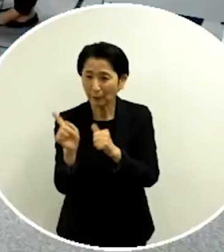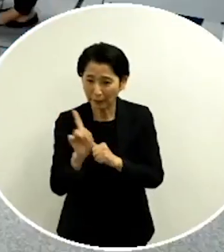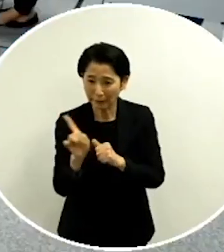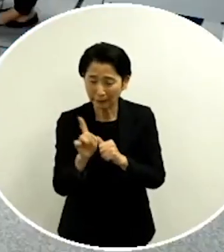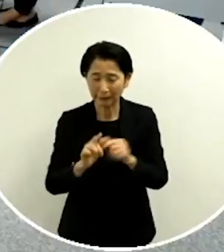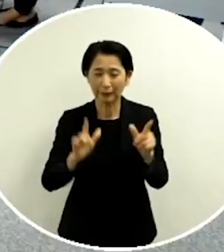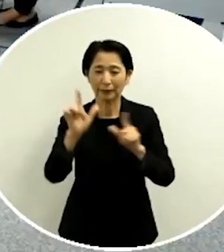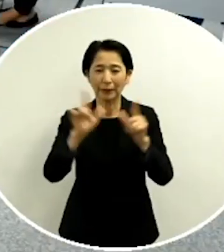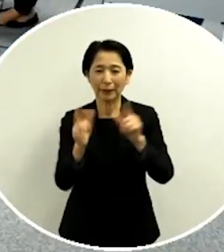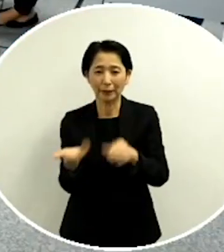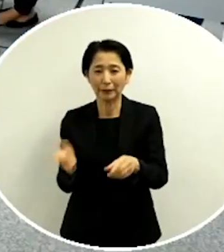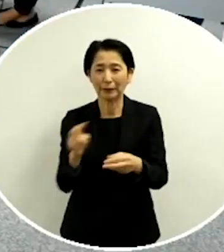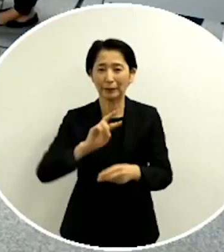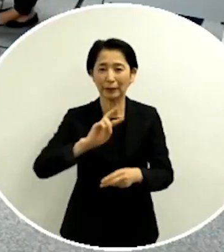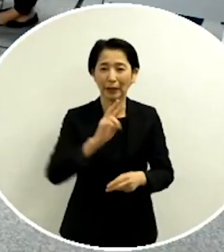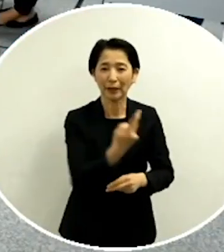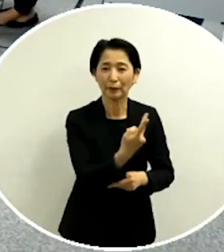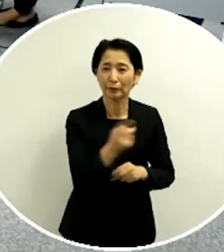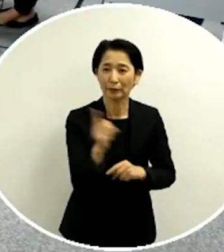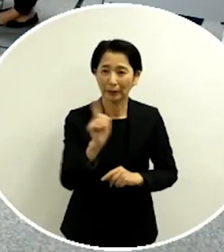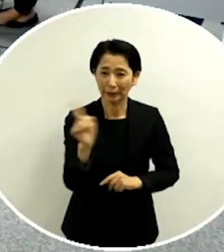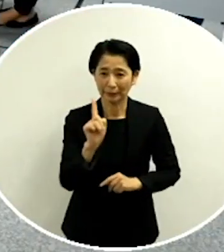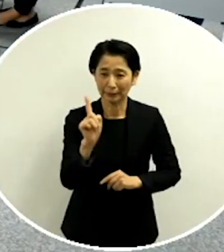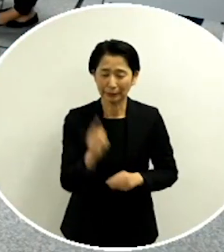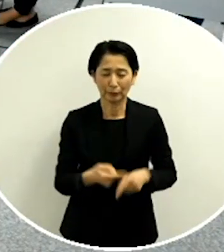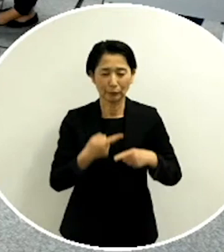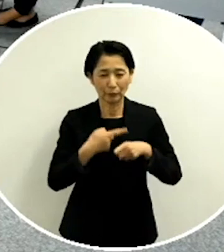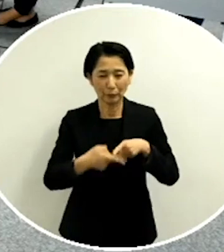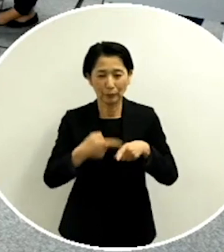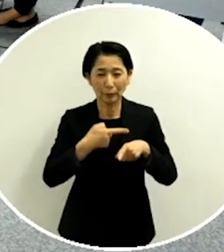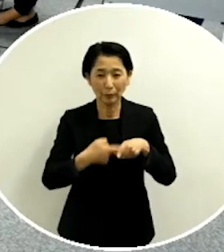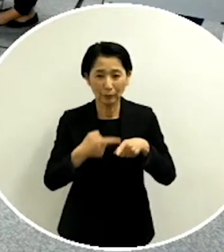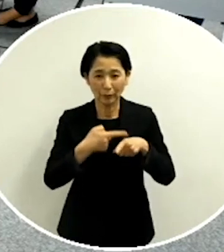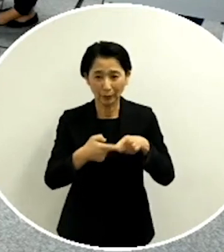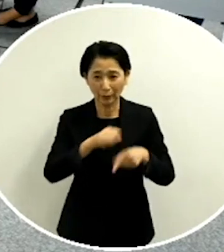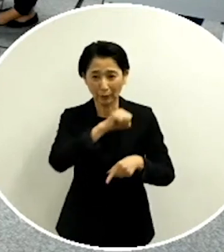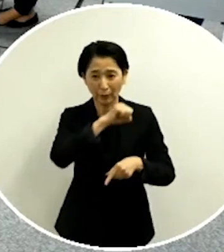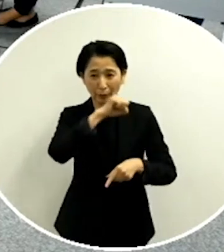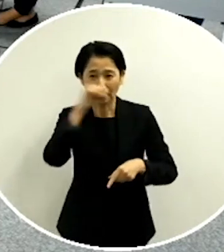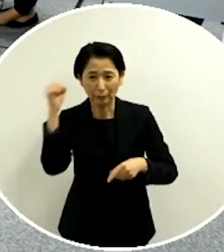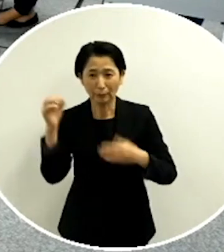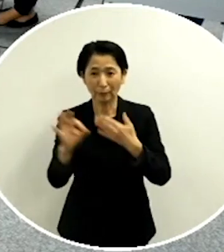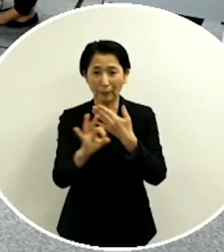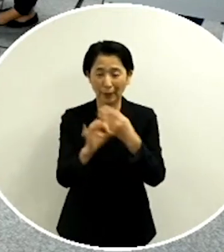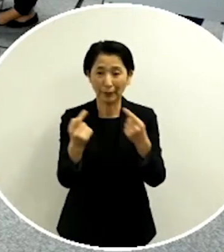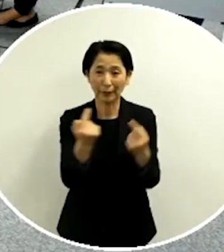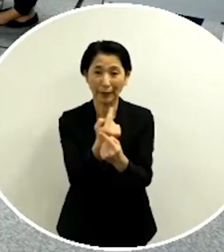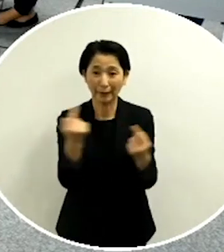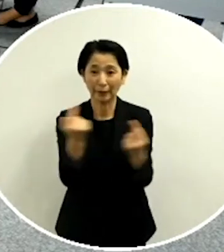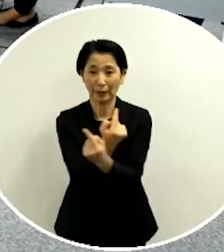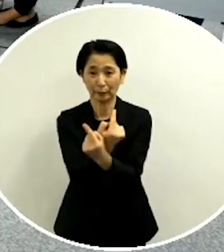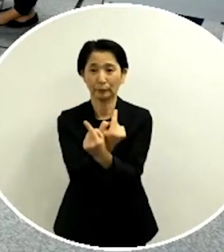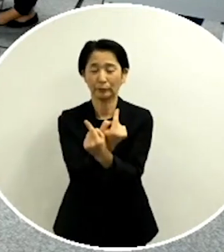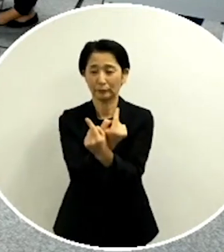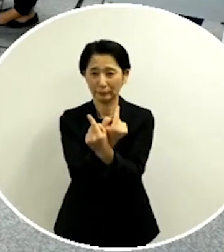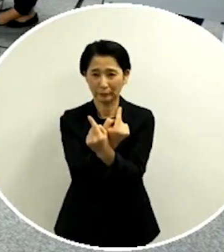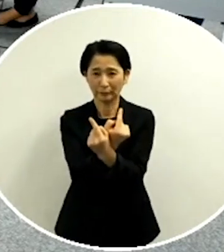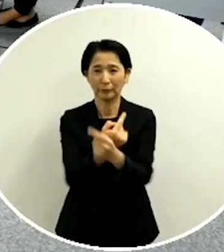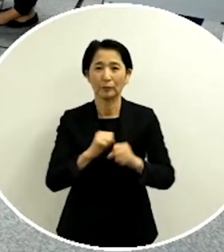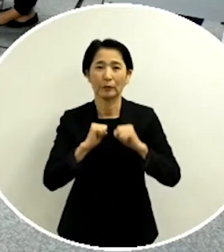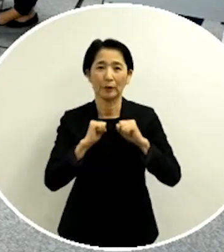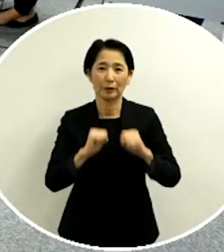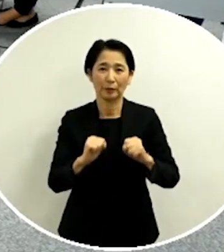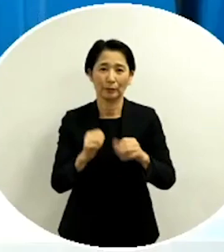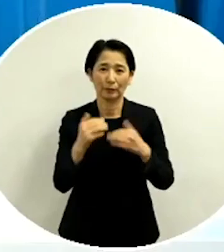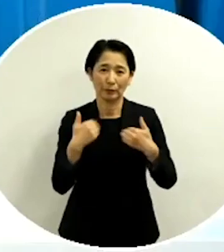形にするってどういうことだろうかこのどんどんどんどんやっぱり成功例に変えていくことをこれをやっていきたいなっていうふうに思って